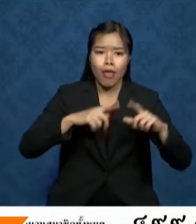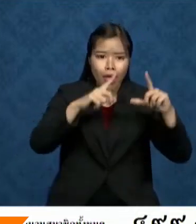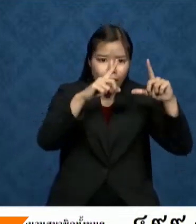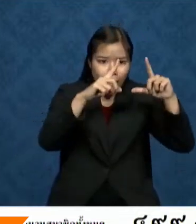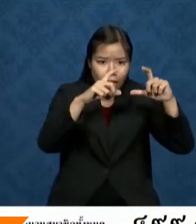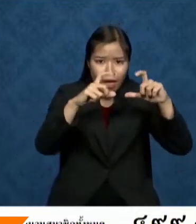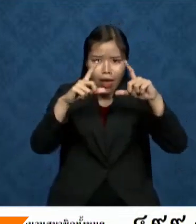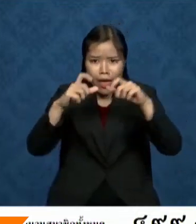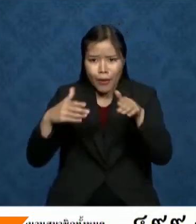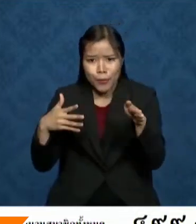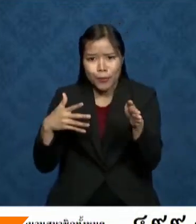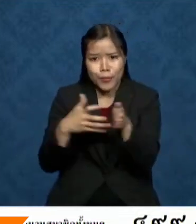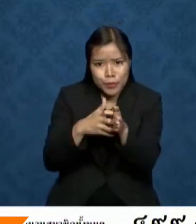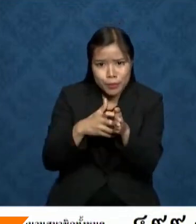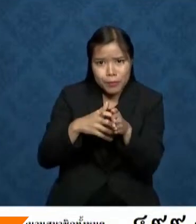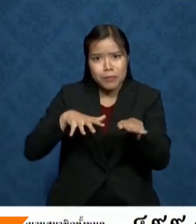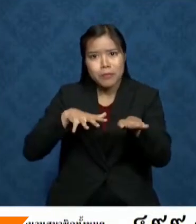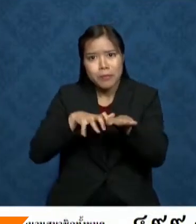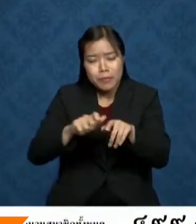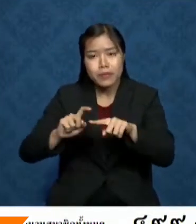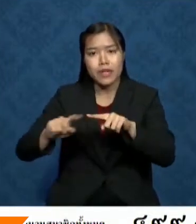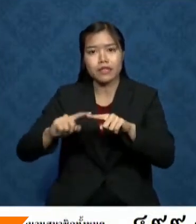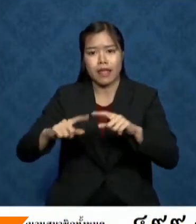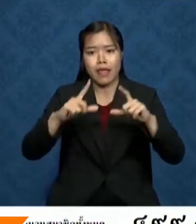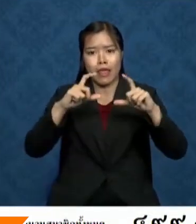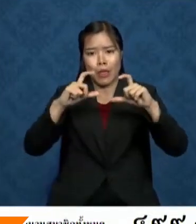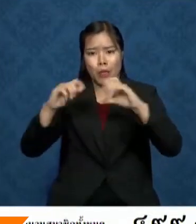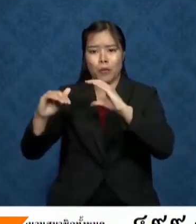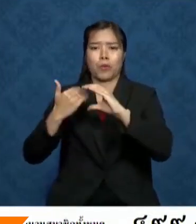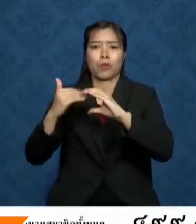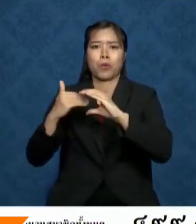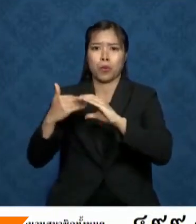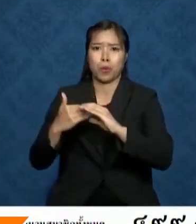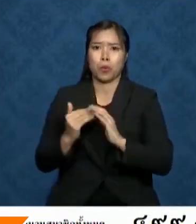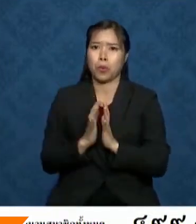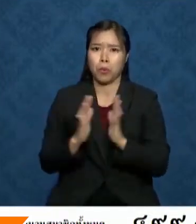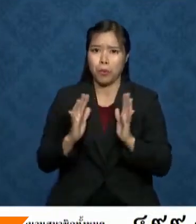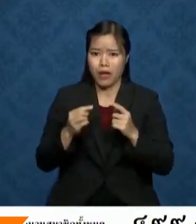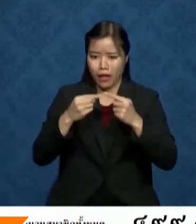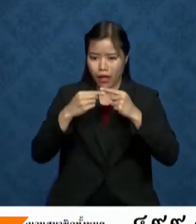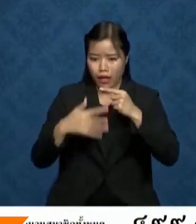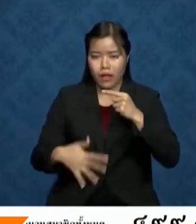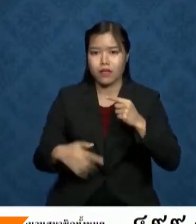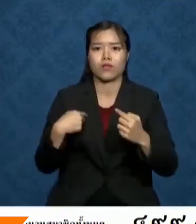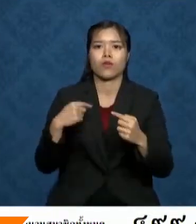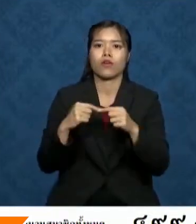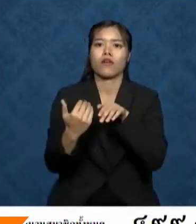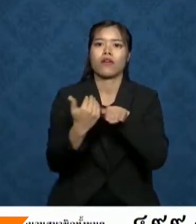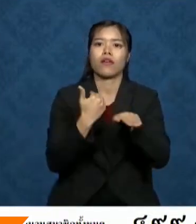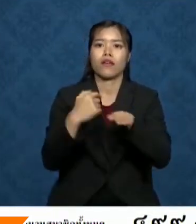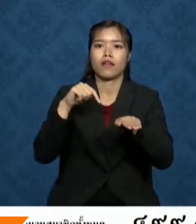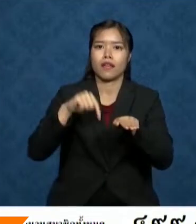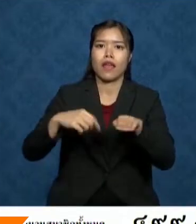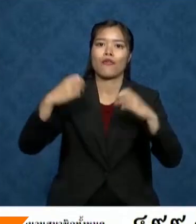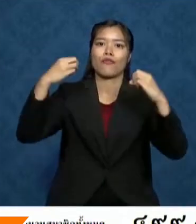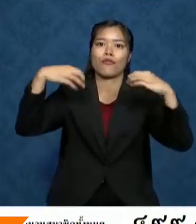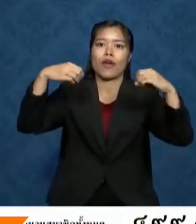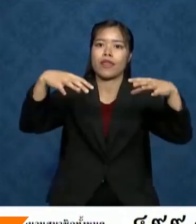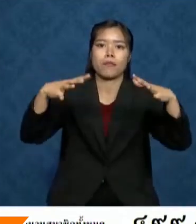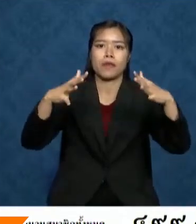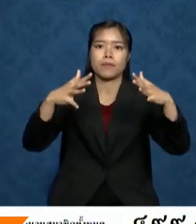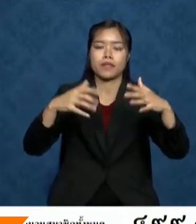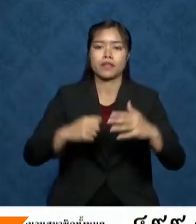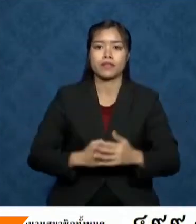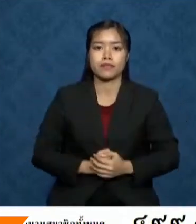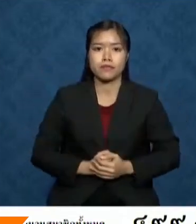ภาพอบัติเหตุมาให้ผมเยอะมากๆนะครับหลายกรณีมากมอุบัติเหตุตรงช่งนี้ช่งที่ไม่มีไฟสองสว่าง